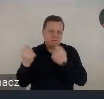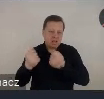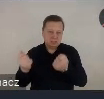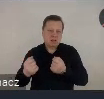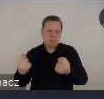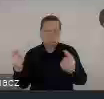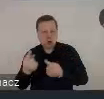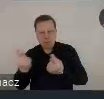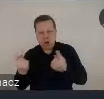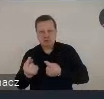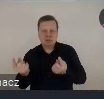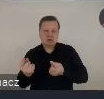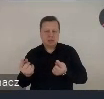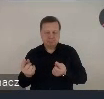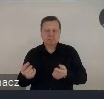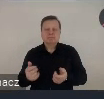promocją